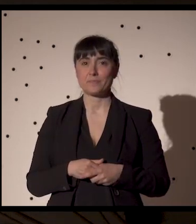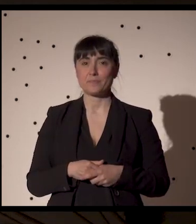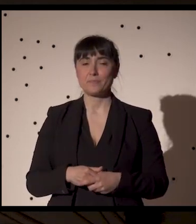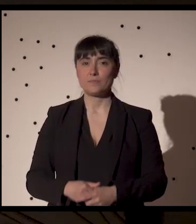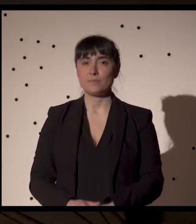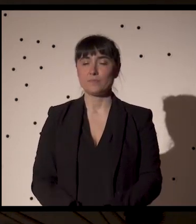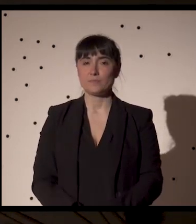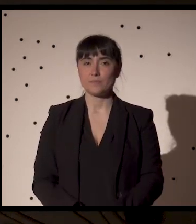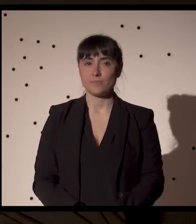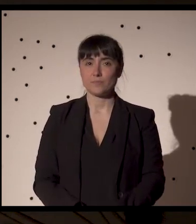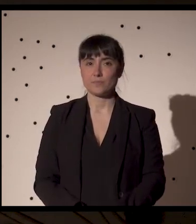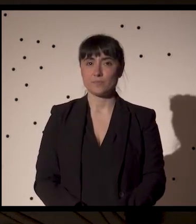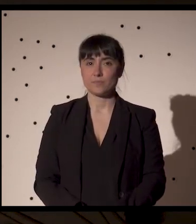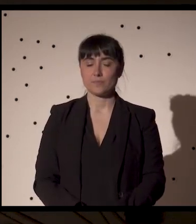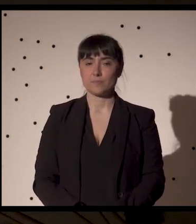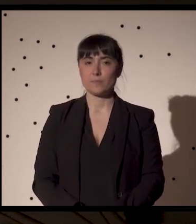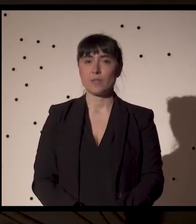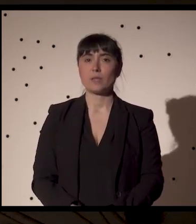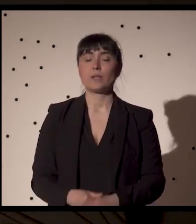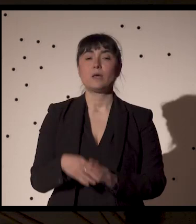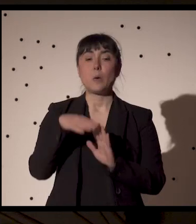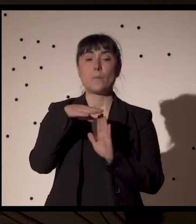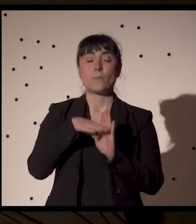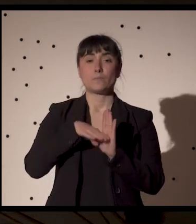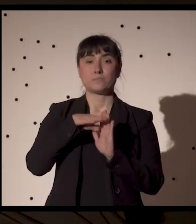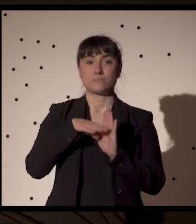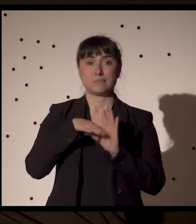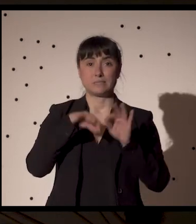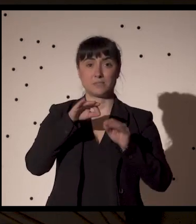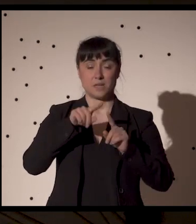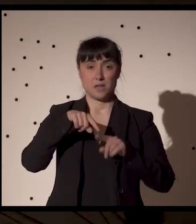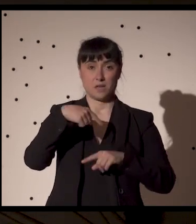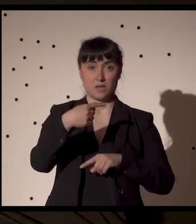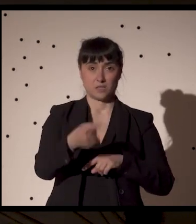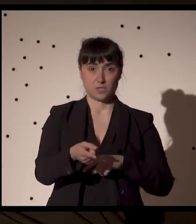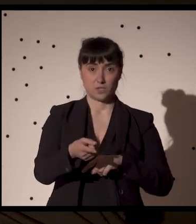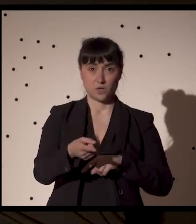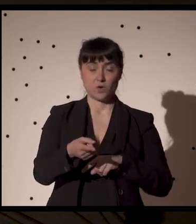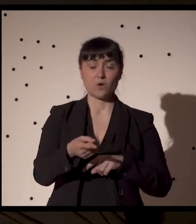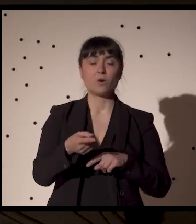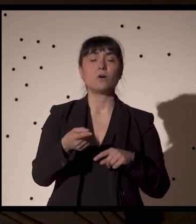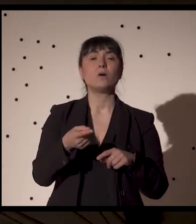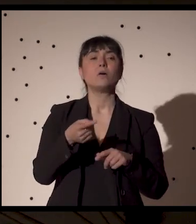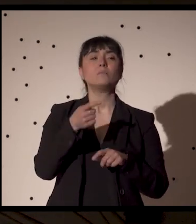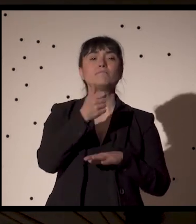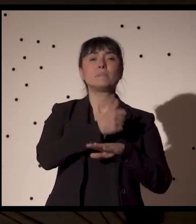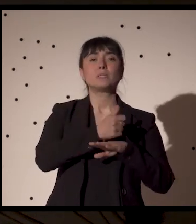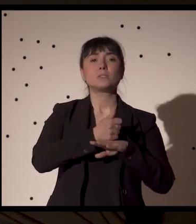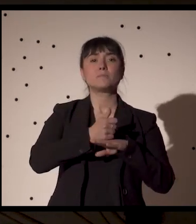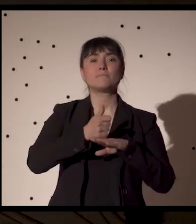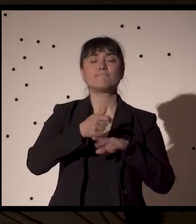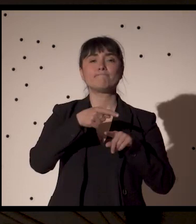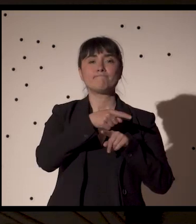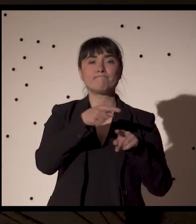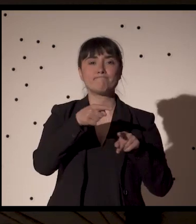tributate all'interno della stagione e dal teatro sono delle figure che hanno una